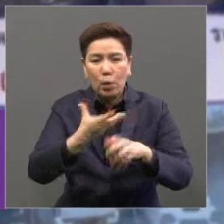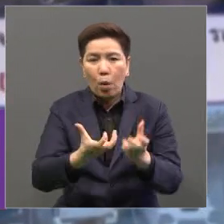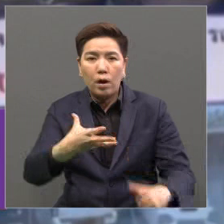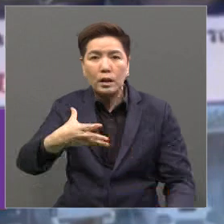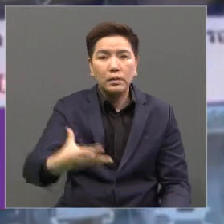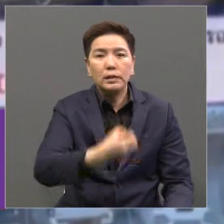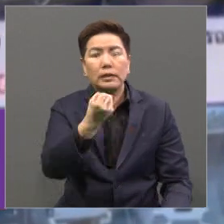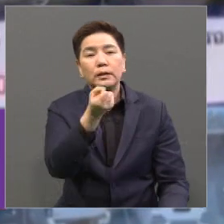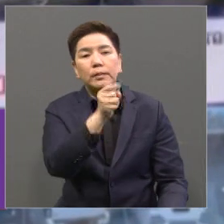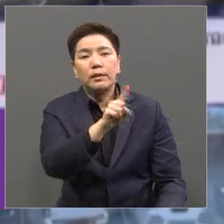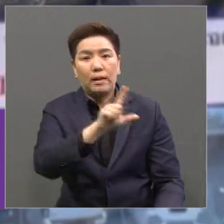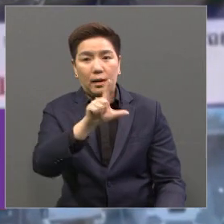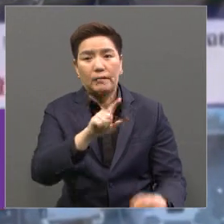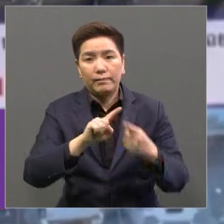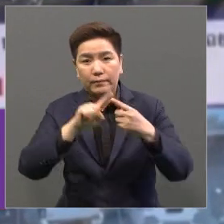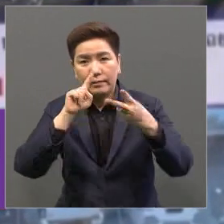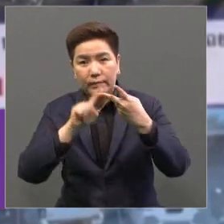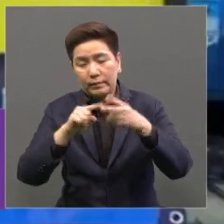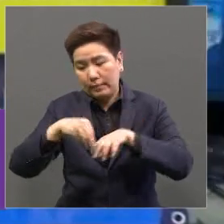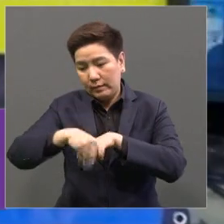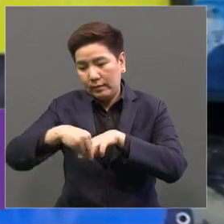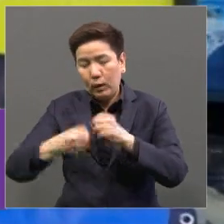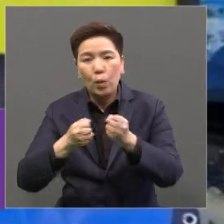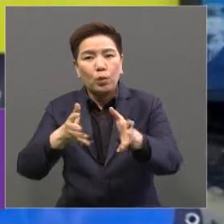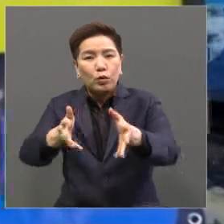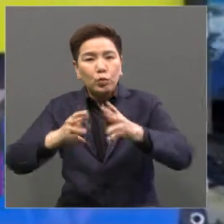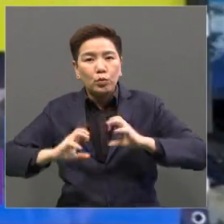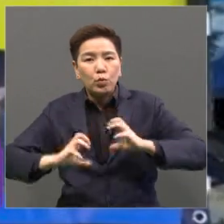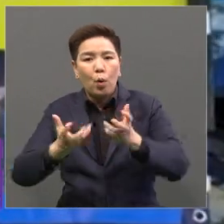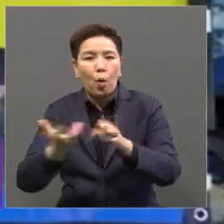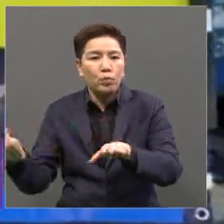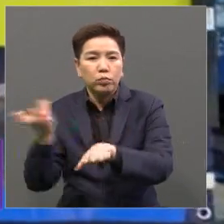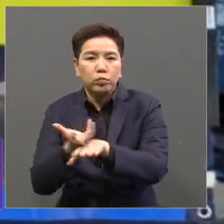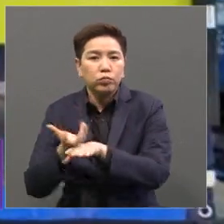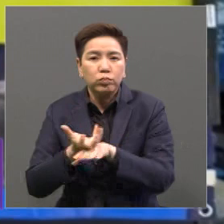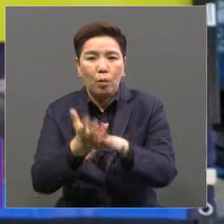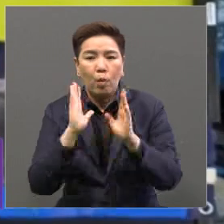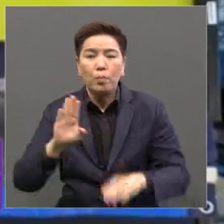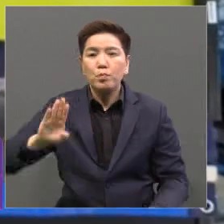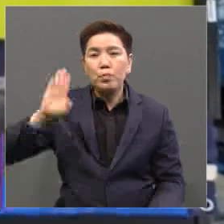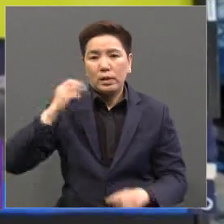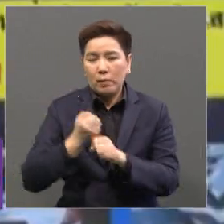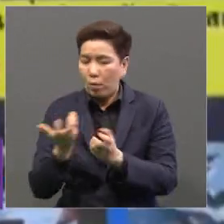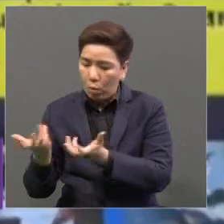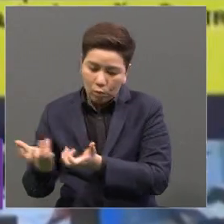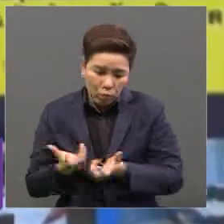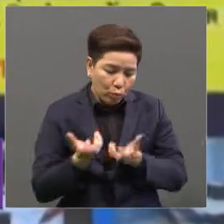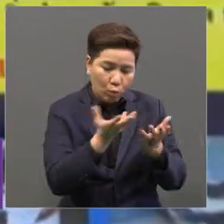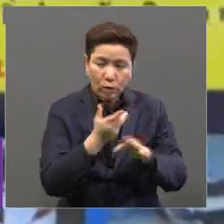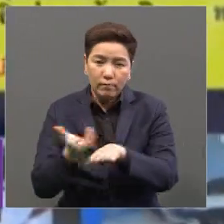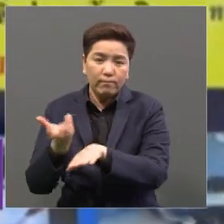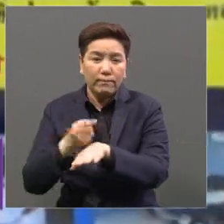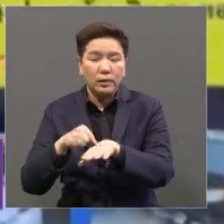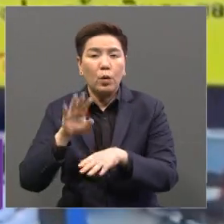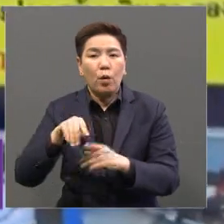ทรัพย์ไป11ล้านบาทอันที่2คือเครือข่ายรถบรรทุกโลจิสติกฮะพนักงานของบริษัทรับส่งสินค้าโลจิสติกนี่แหละ